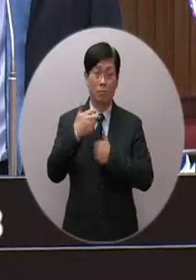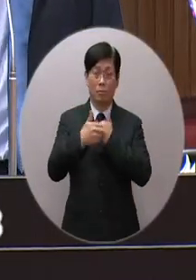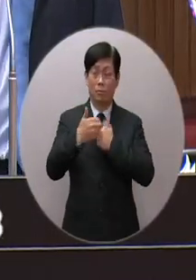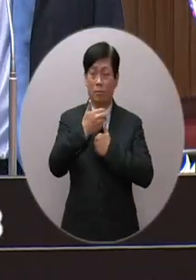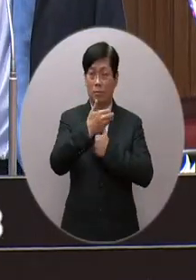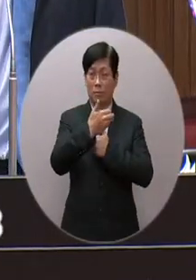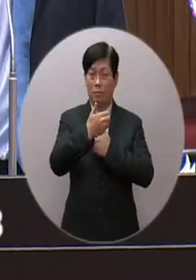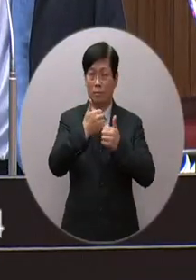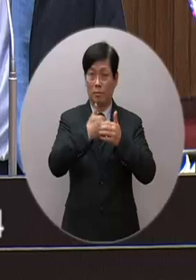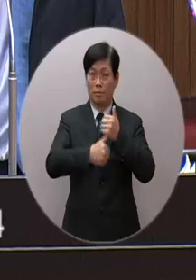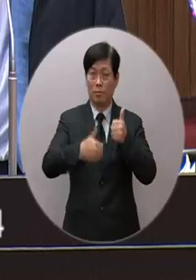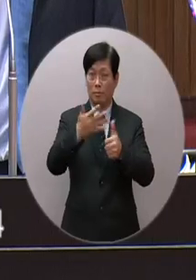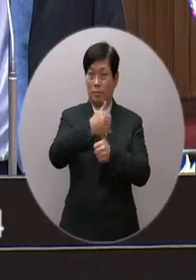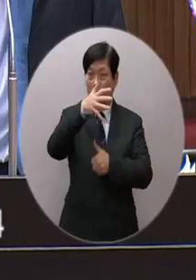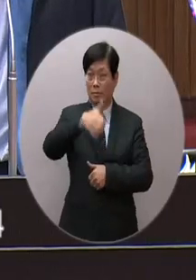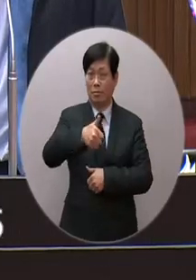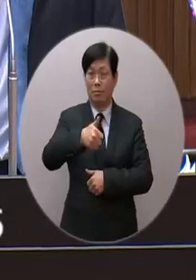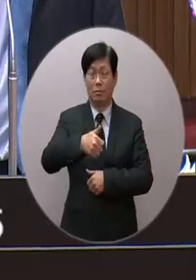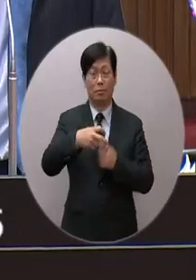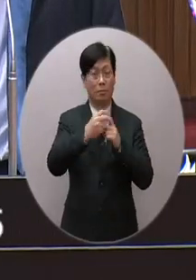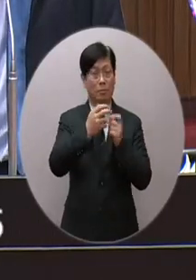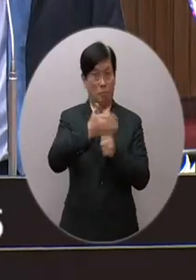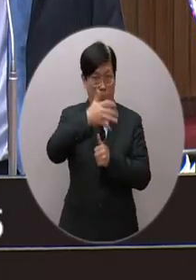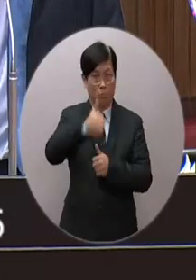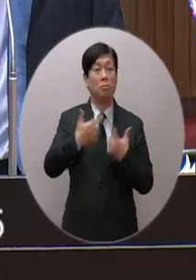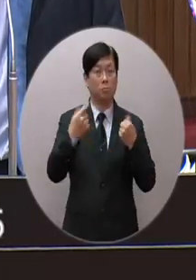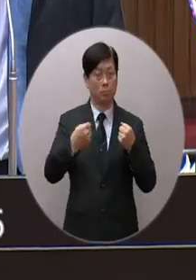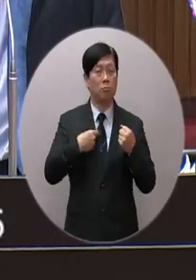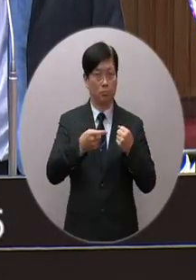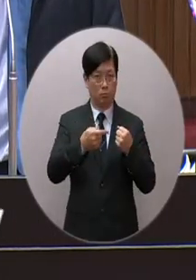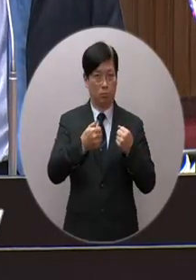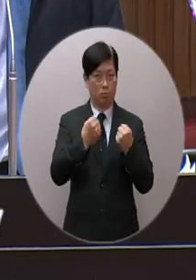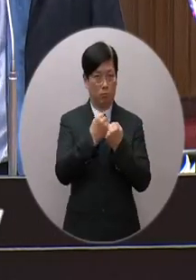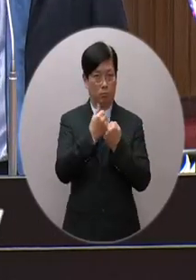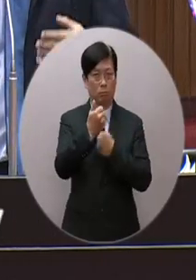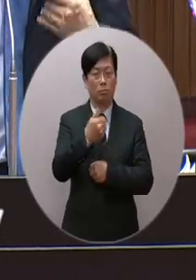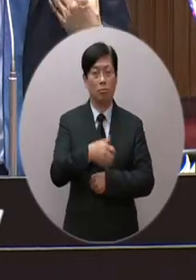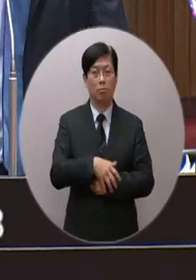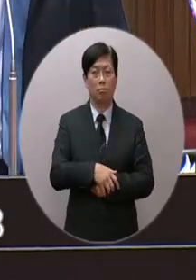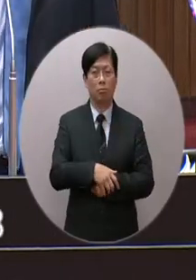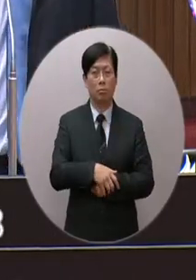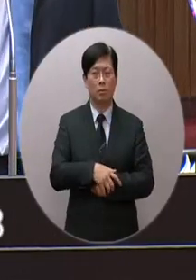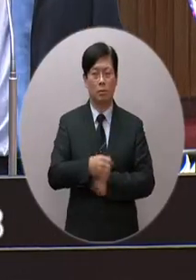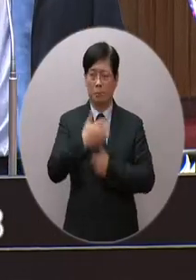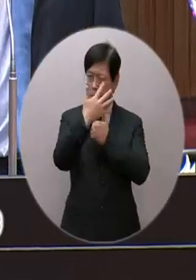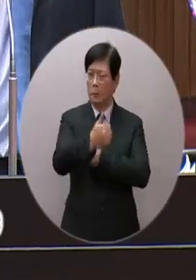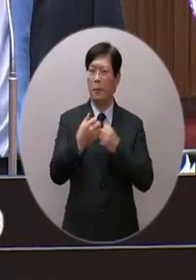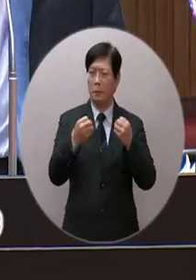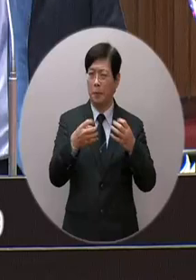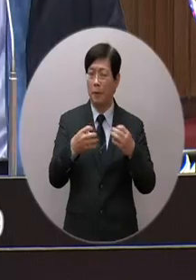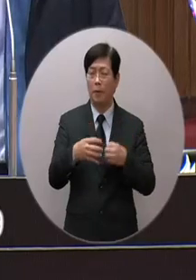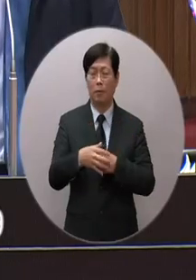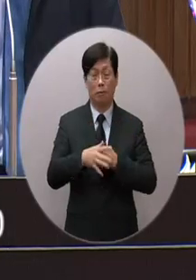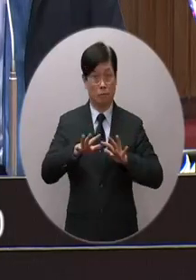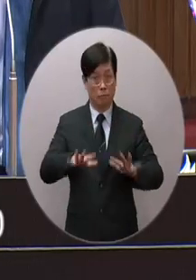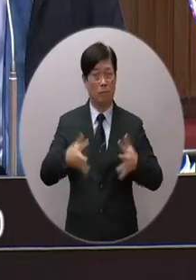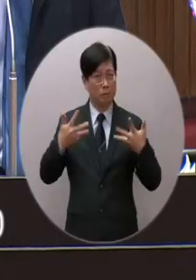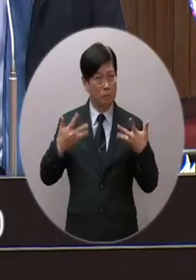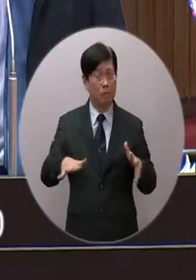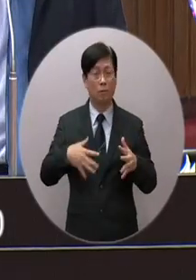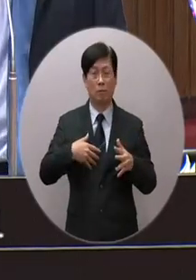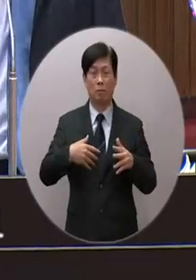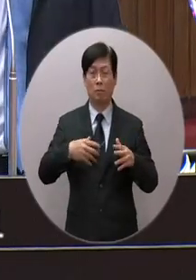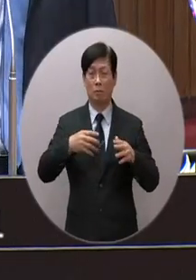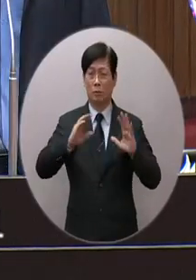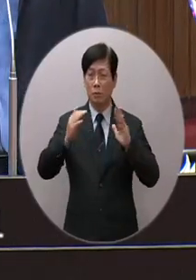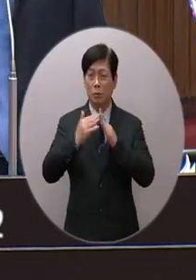署的署长，我想李署长是一个研究者，伊特别找我讲，讲咱即摆做起国家